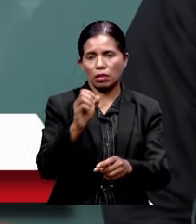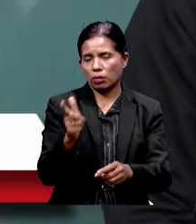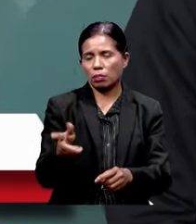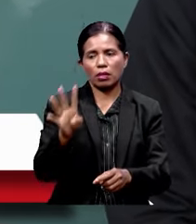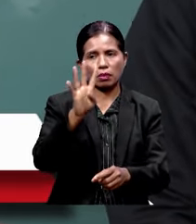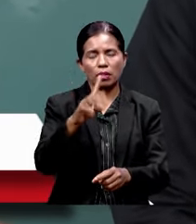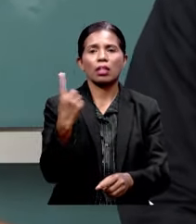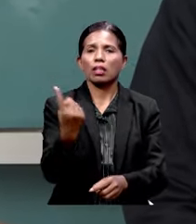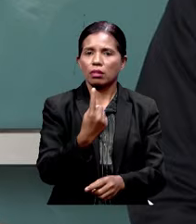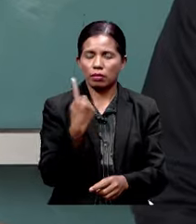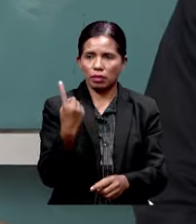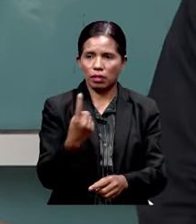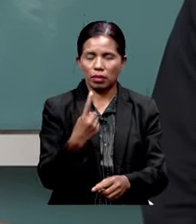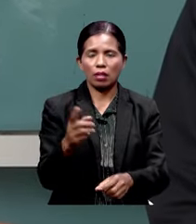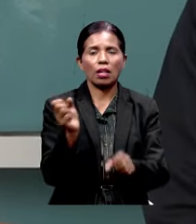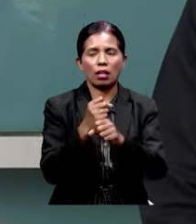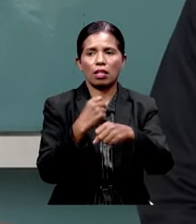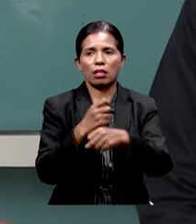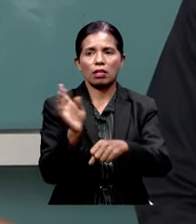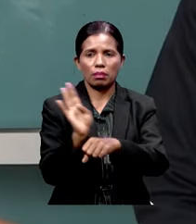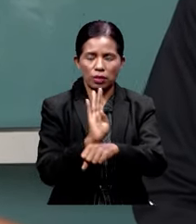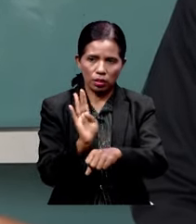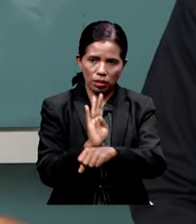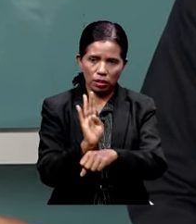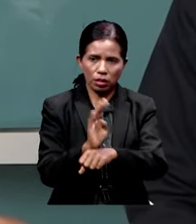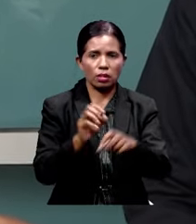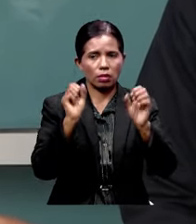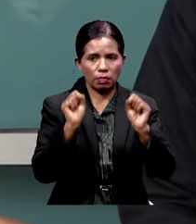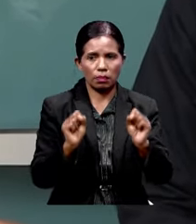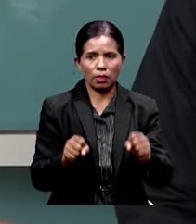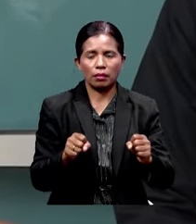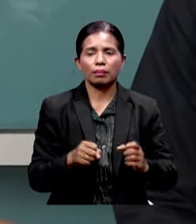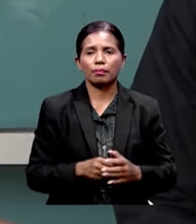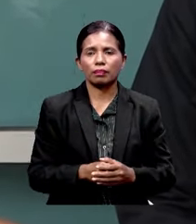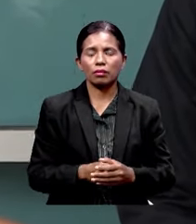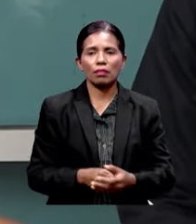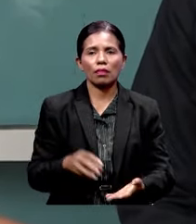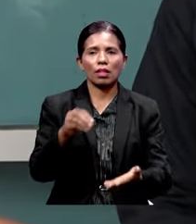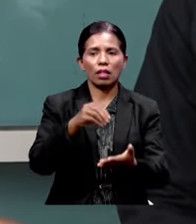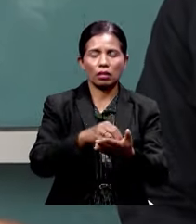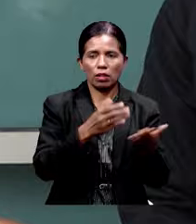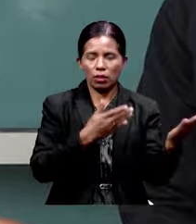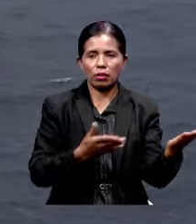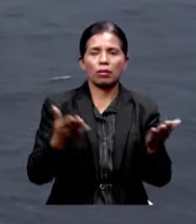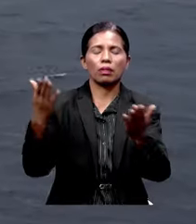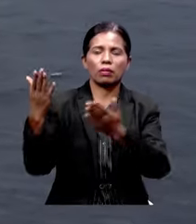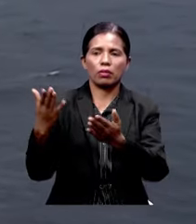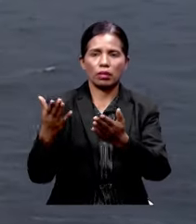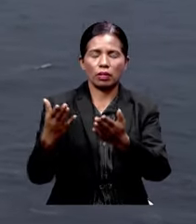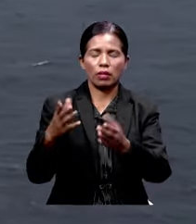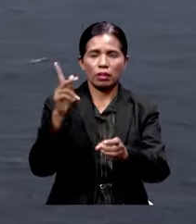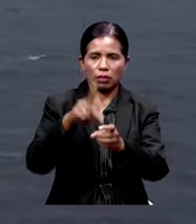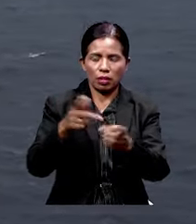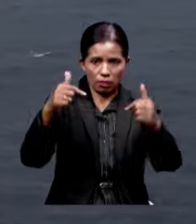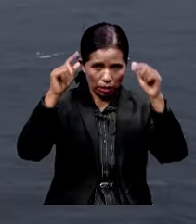mak nafating negosia saung ho dibele, asigura kadoras krite sunrise-nya maya